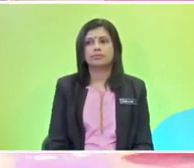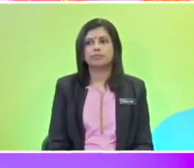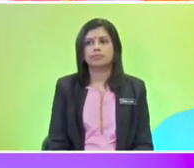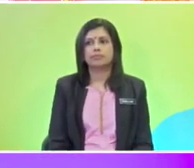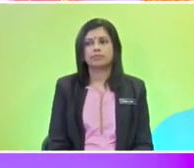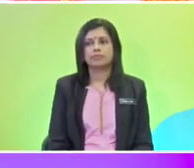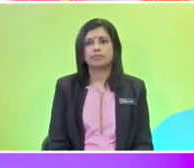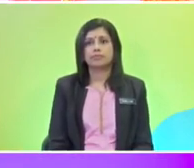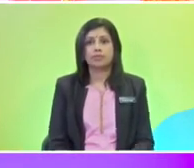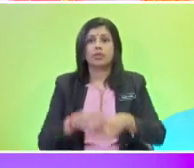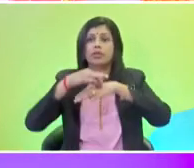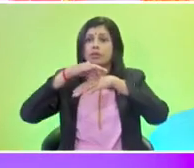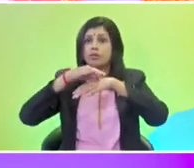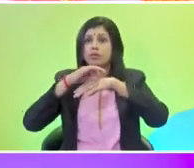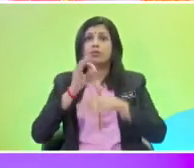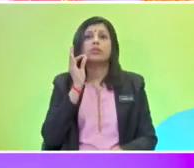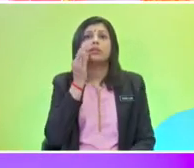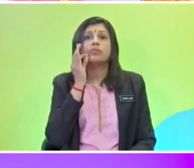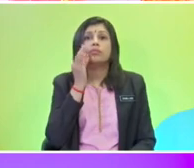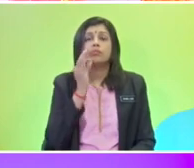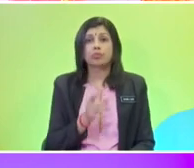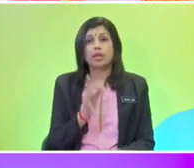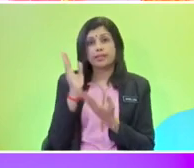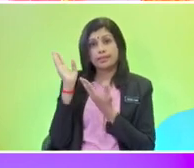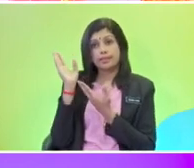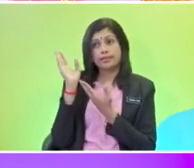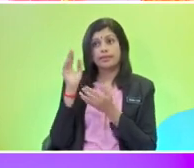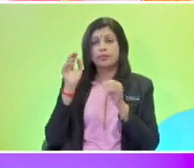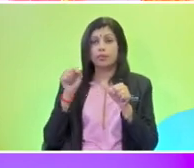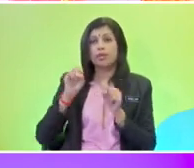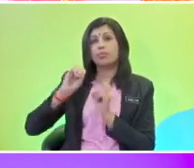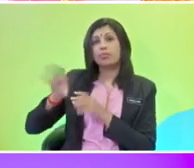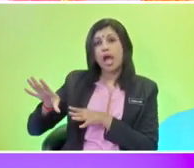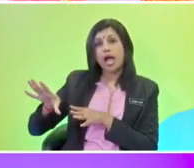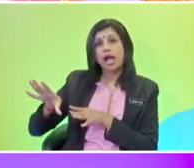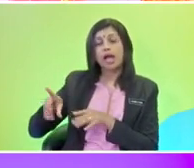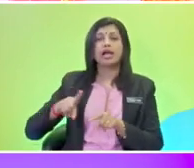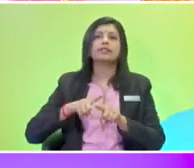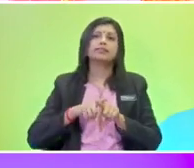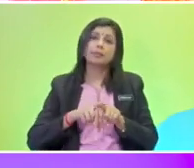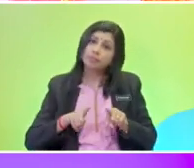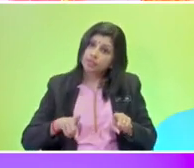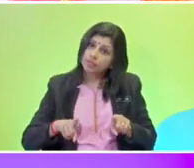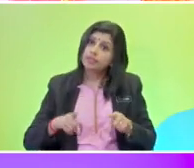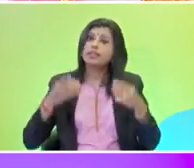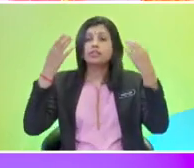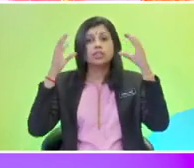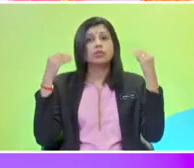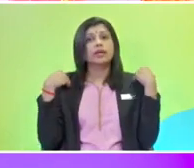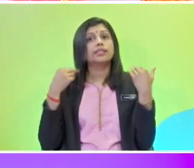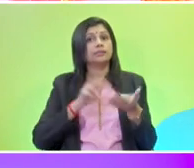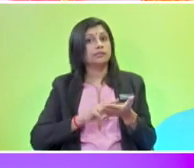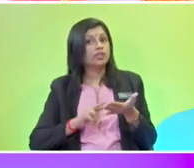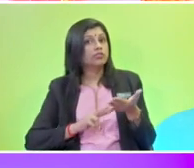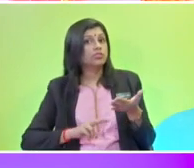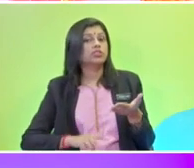Sebenarnya kulit buah ni kita boleh kupas. Tetapi cikgu ada baca tau. Kita patut makan